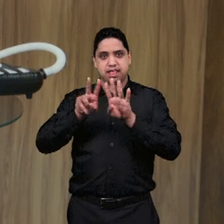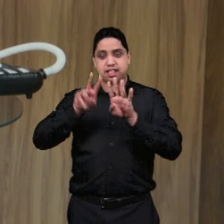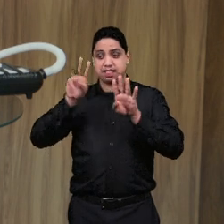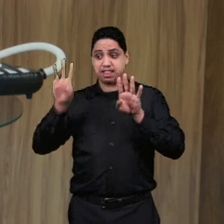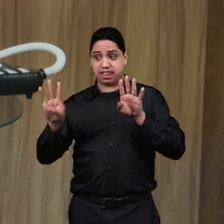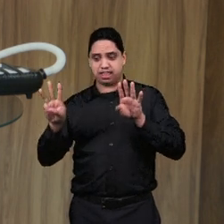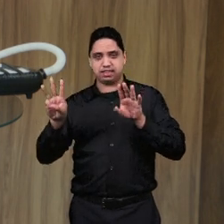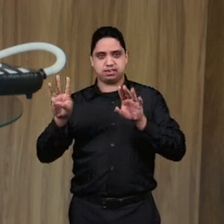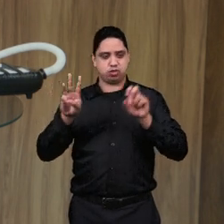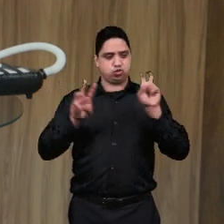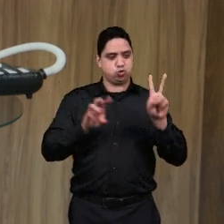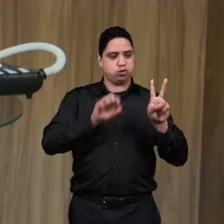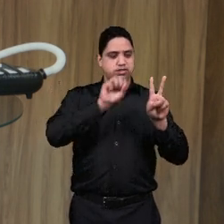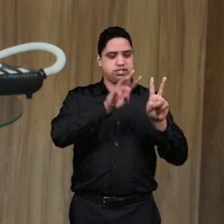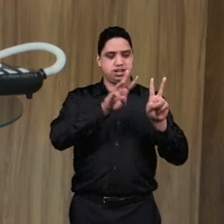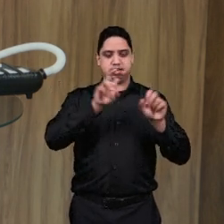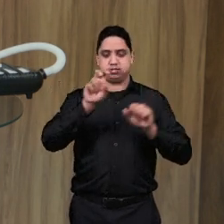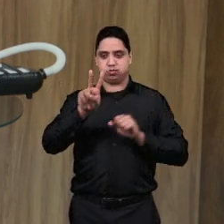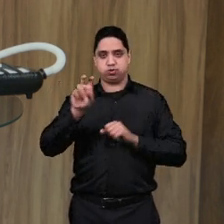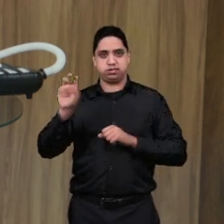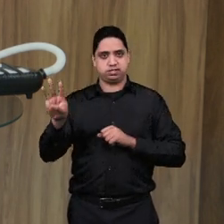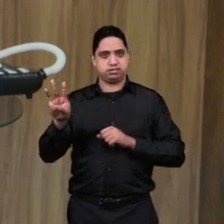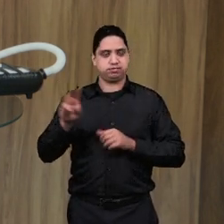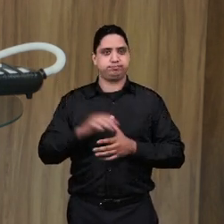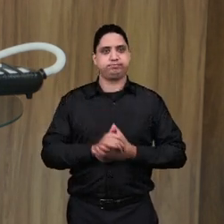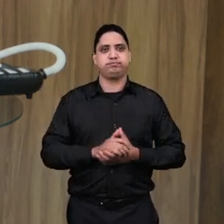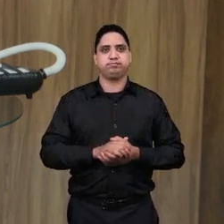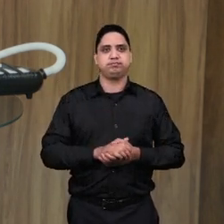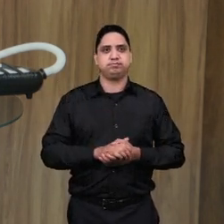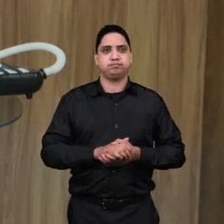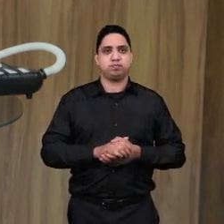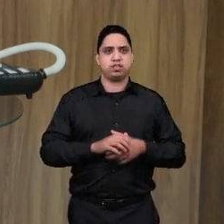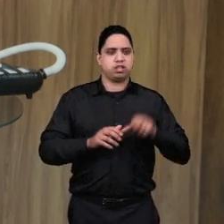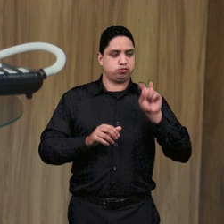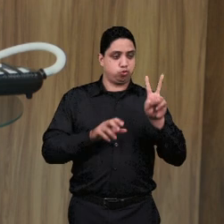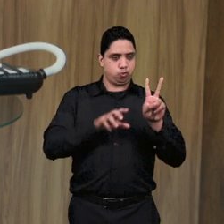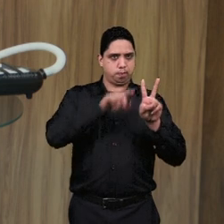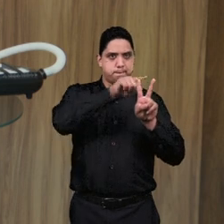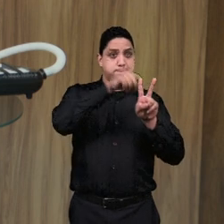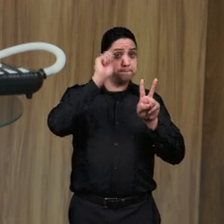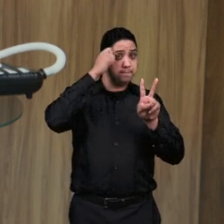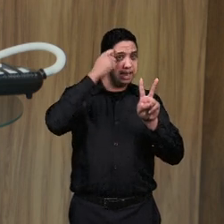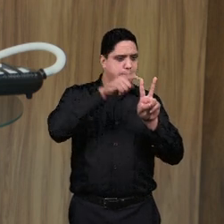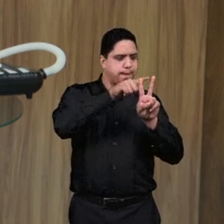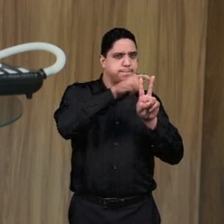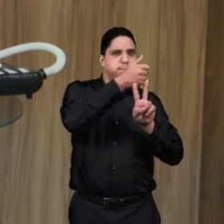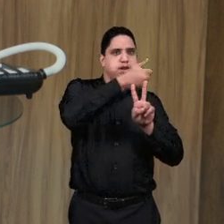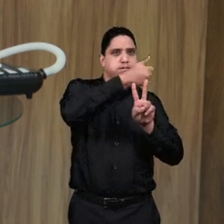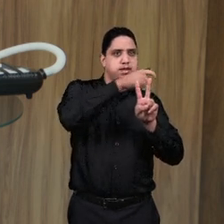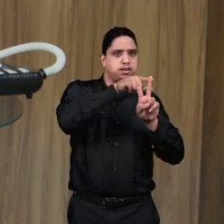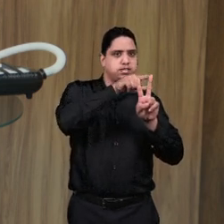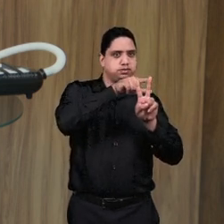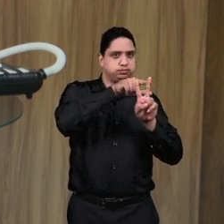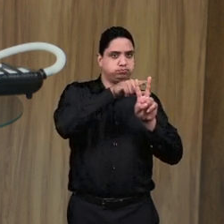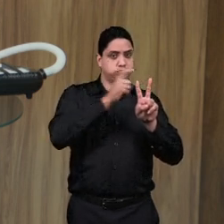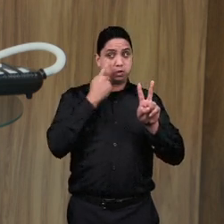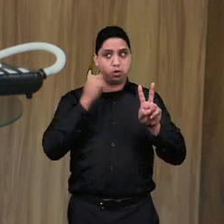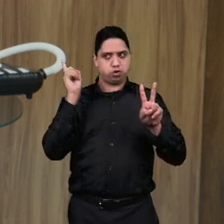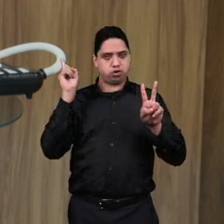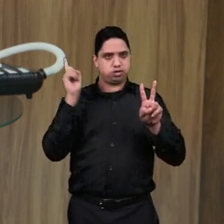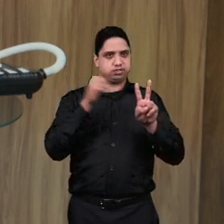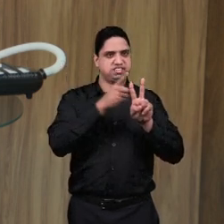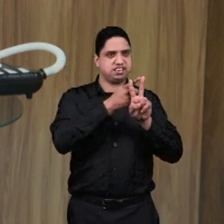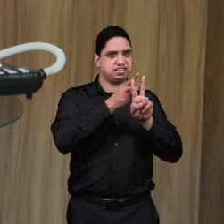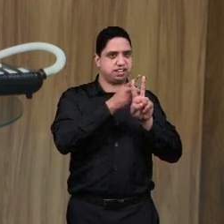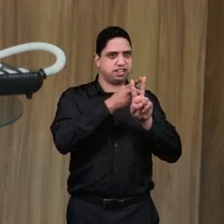ensemble. Dans cette première touche noire du groupe de 2, dans cette